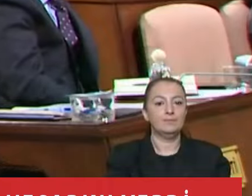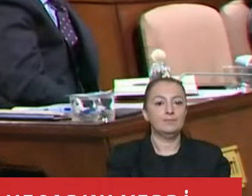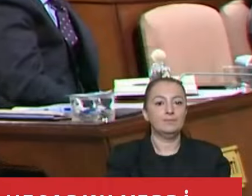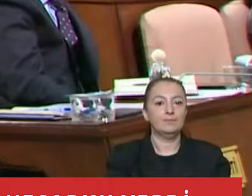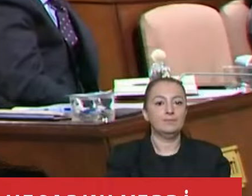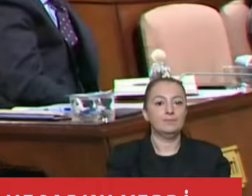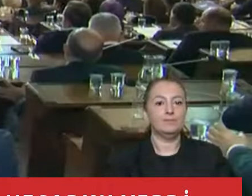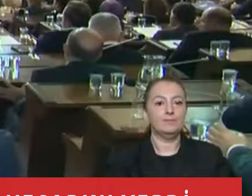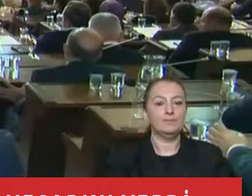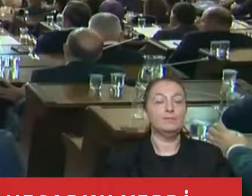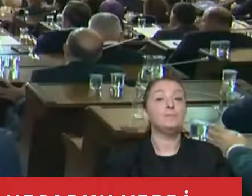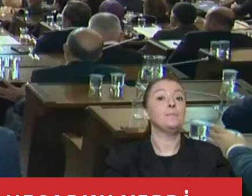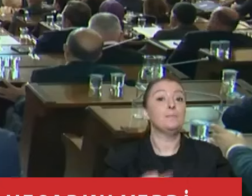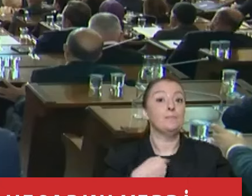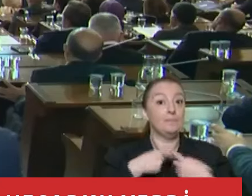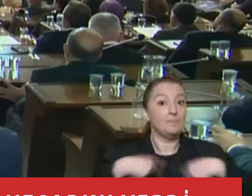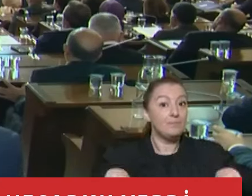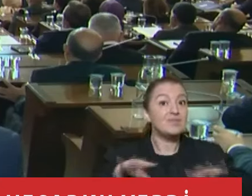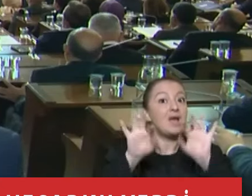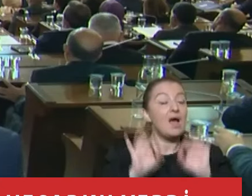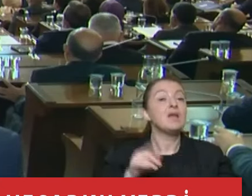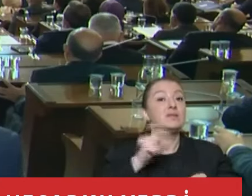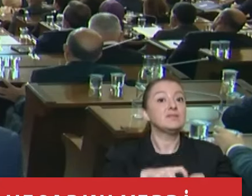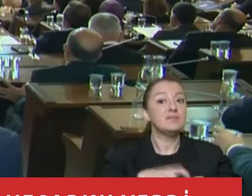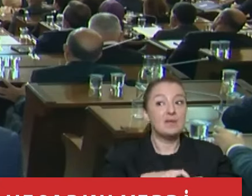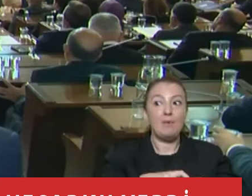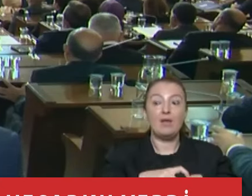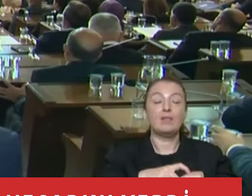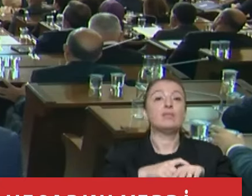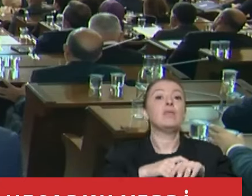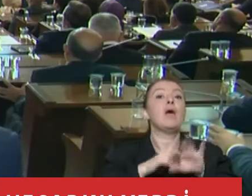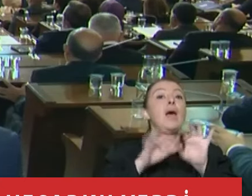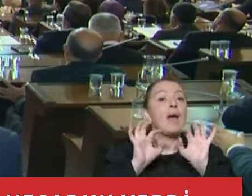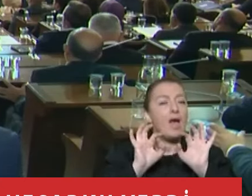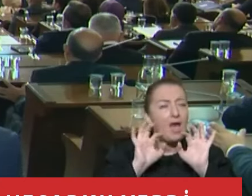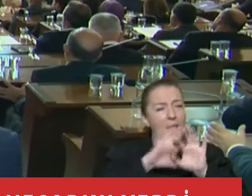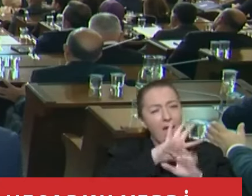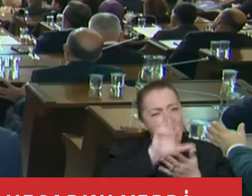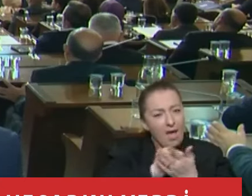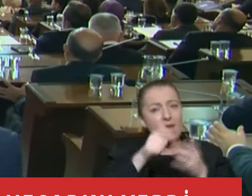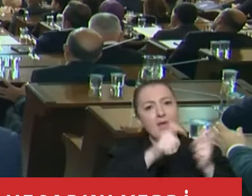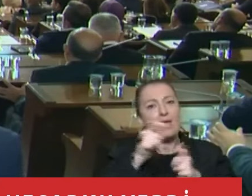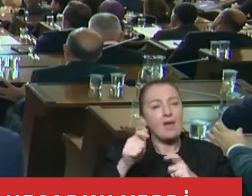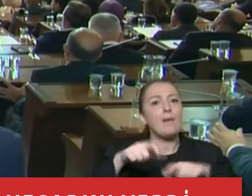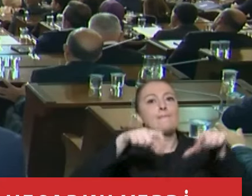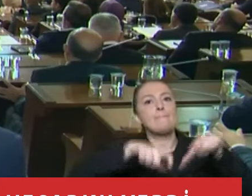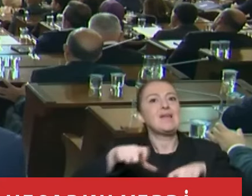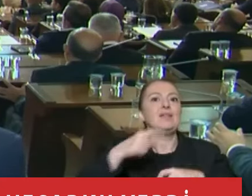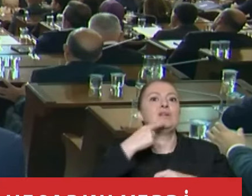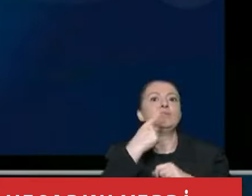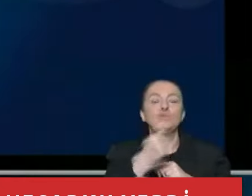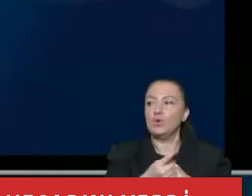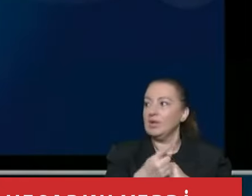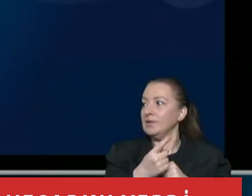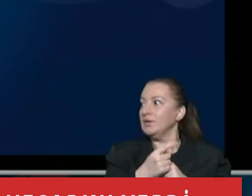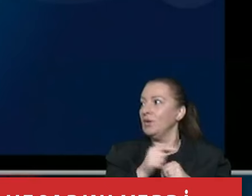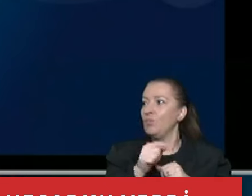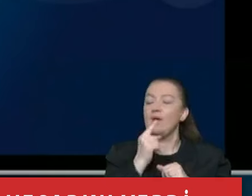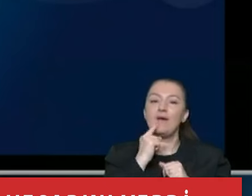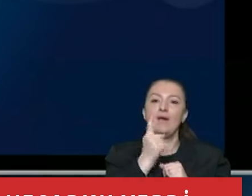Biz biz her zaman her ortamda meydanlarda söyledik bu